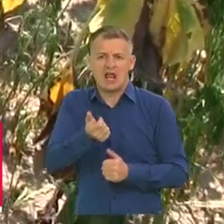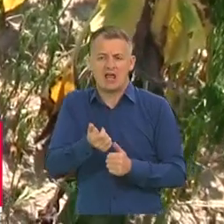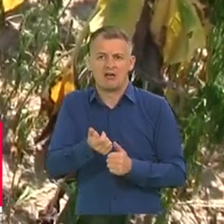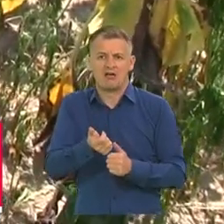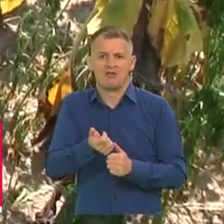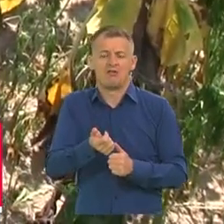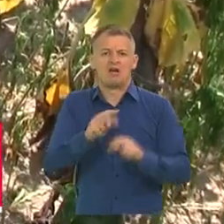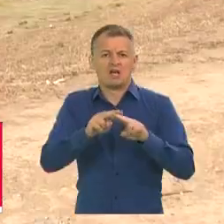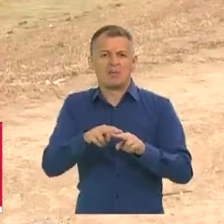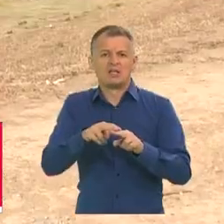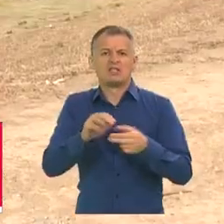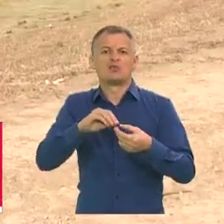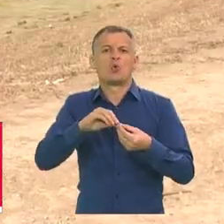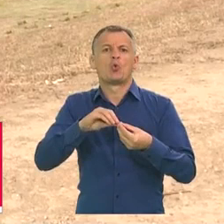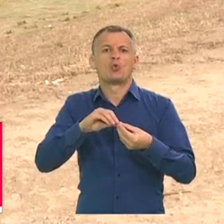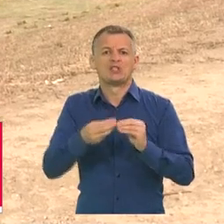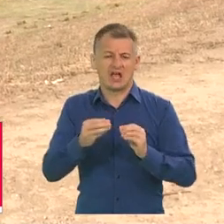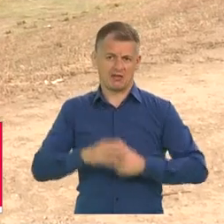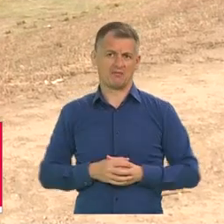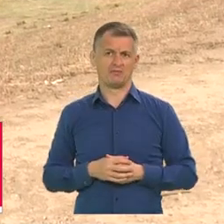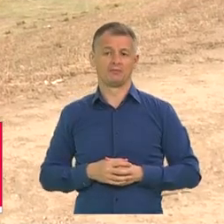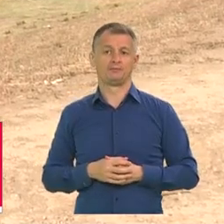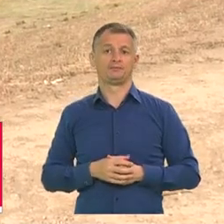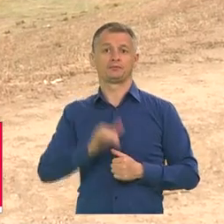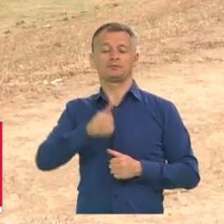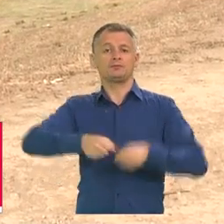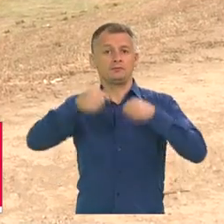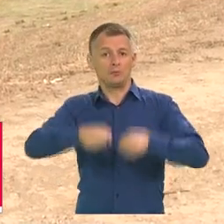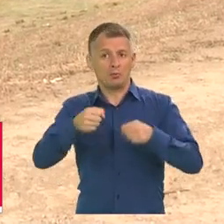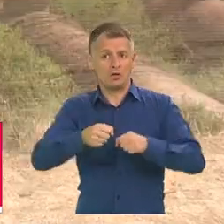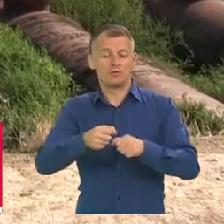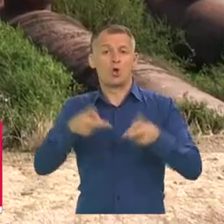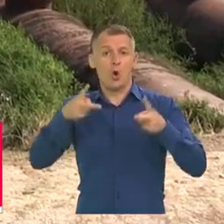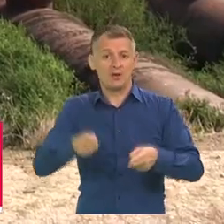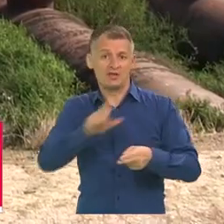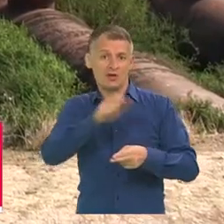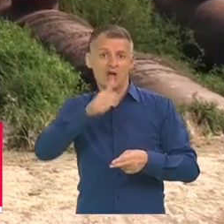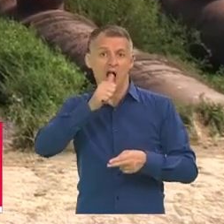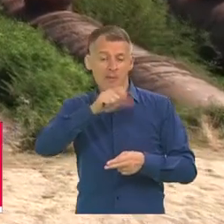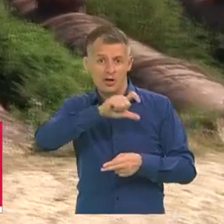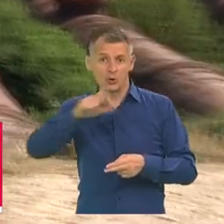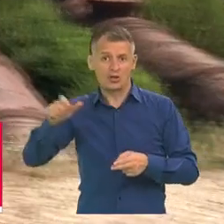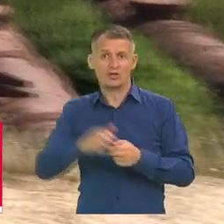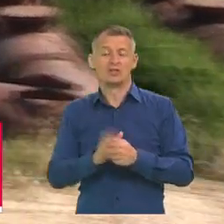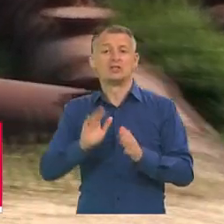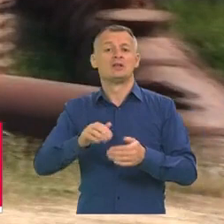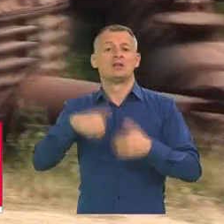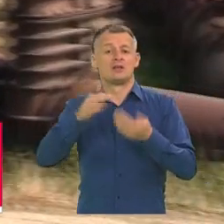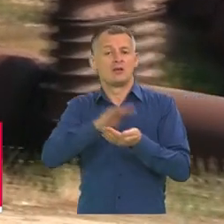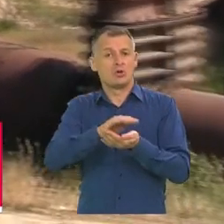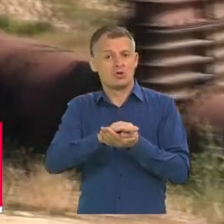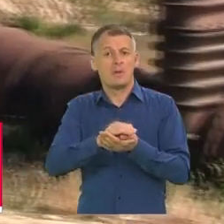multe semințe vor rămâne seci. În Dolj, de la pompele care au fost oprite din cauza scăderii debitului Dunării, se asigura necesarul de apă pentru o suprafață de